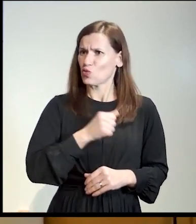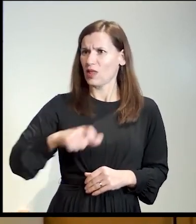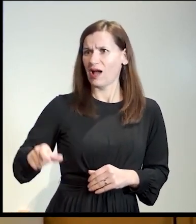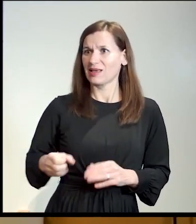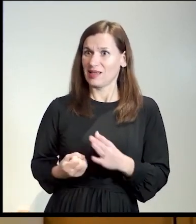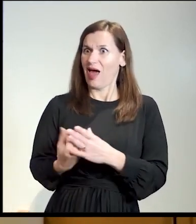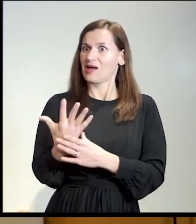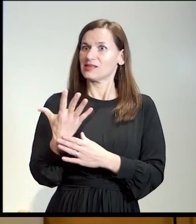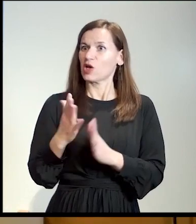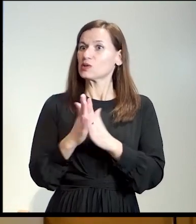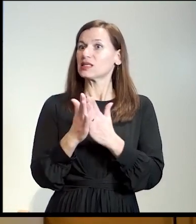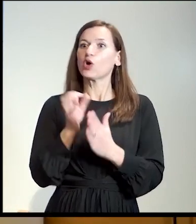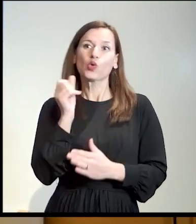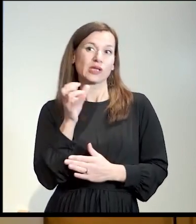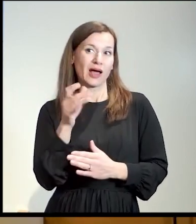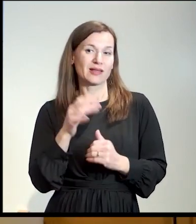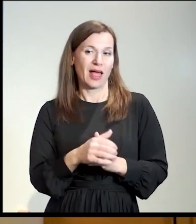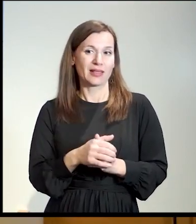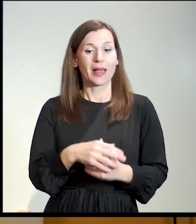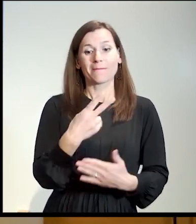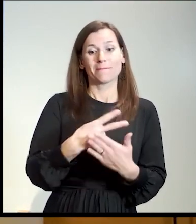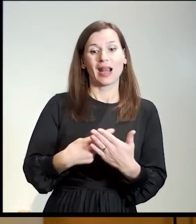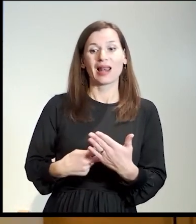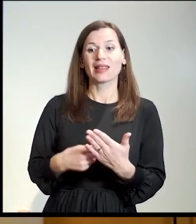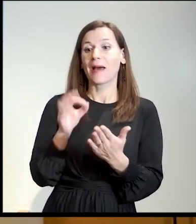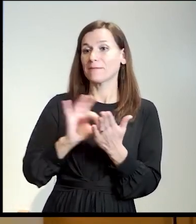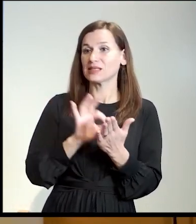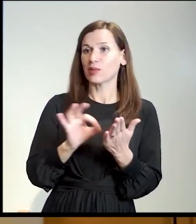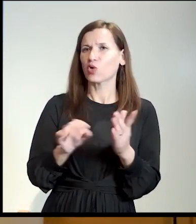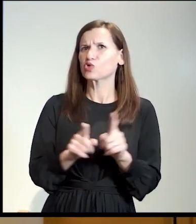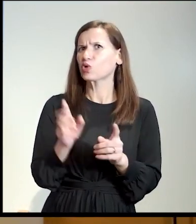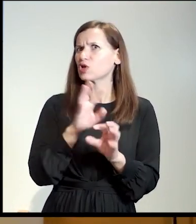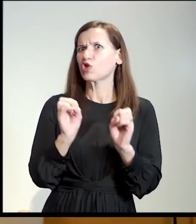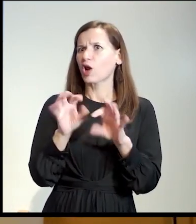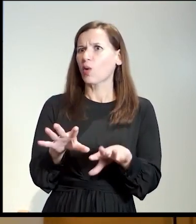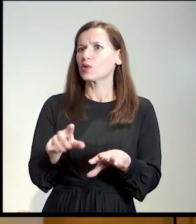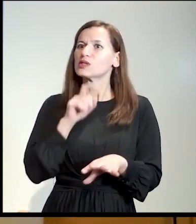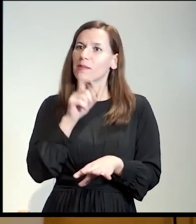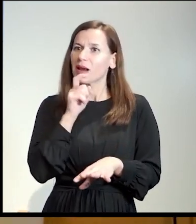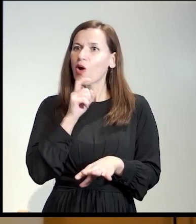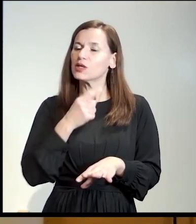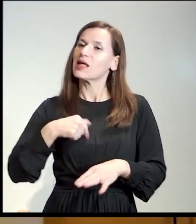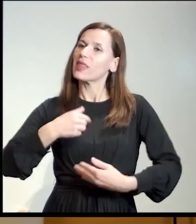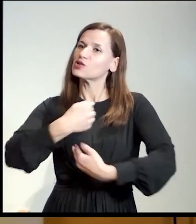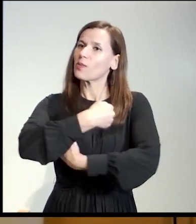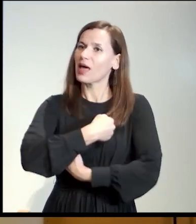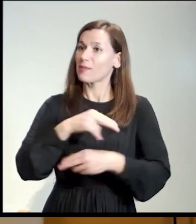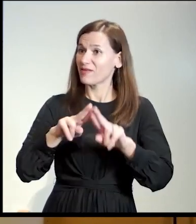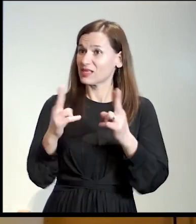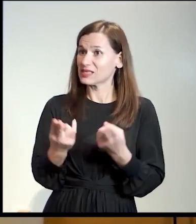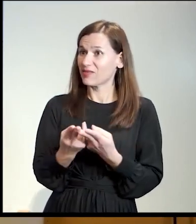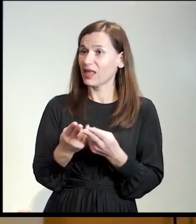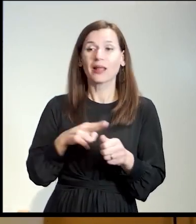dan. Bralna pismenost kot čarobnost pravljice nas objame v svet,